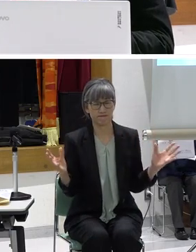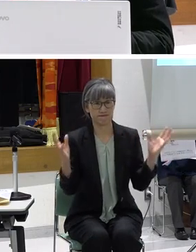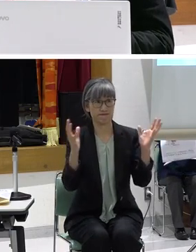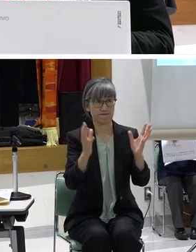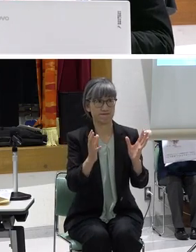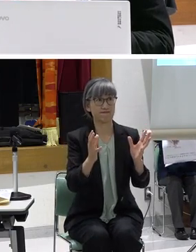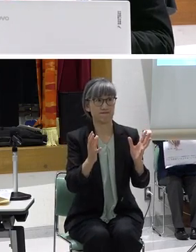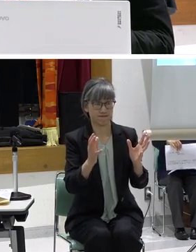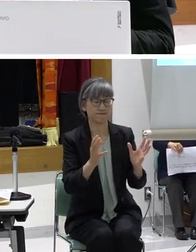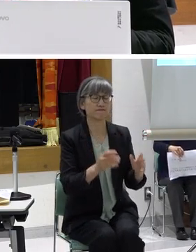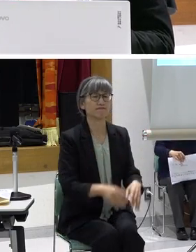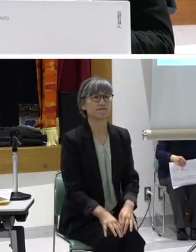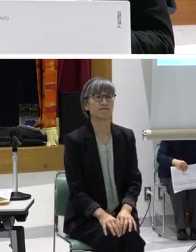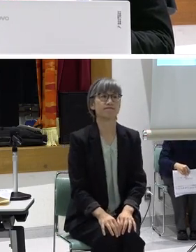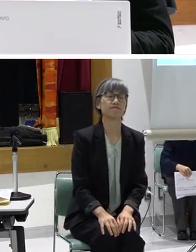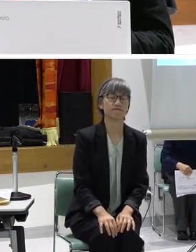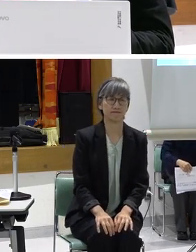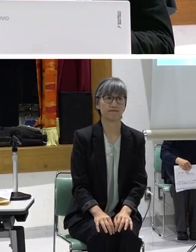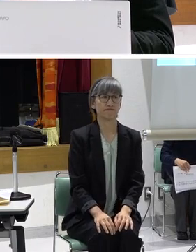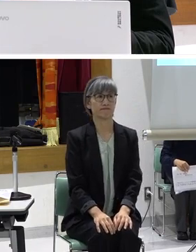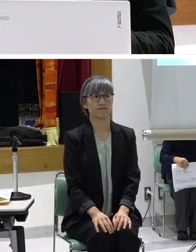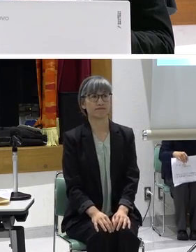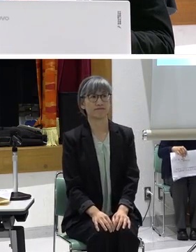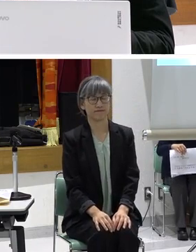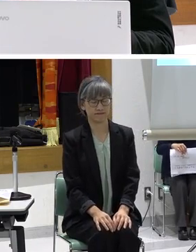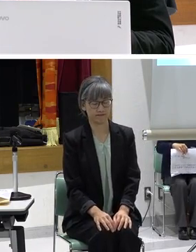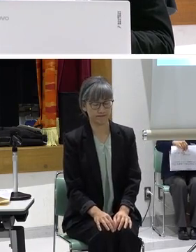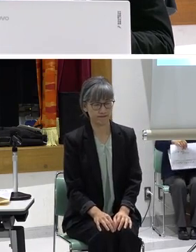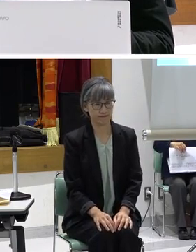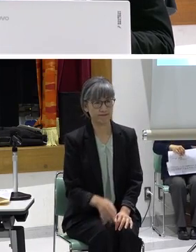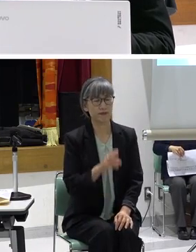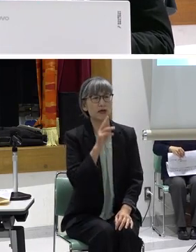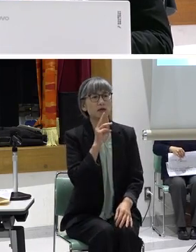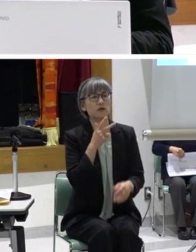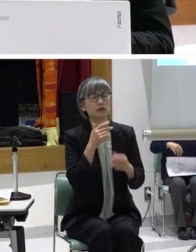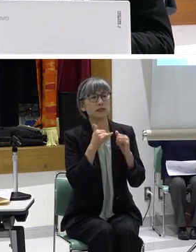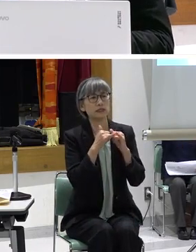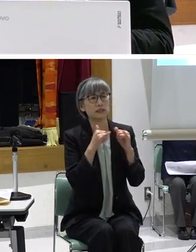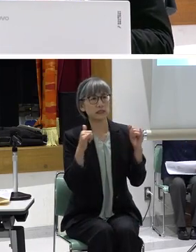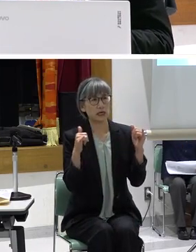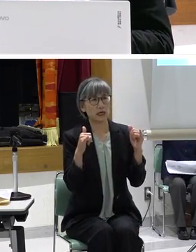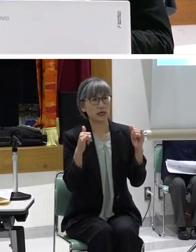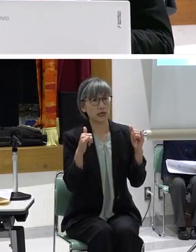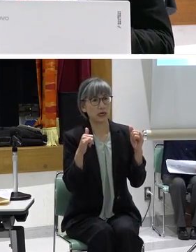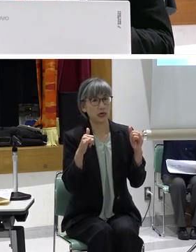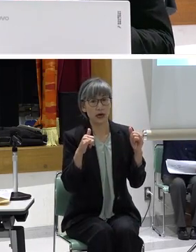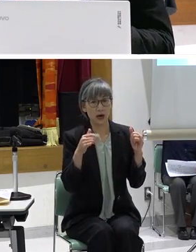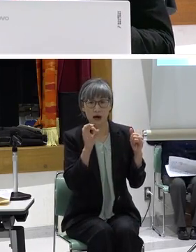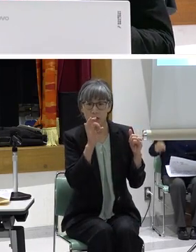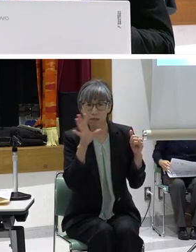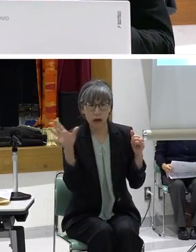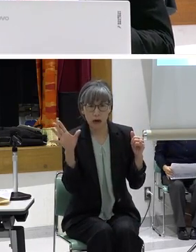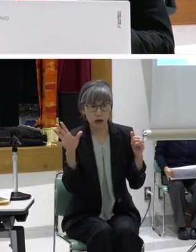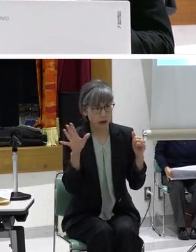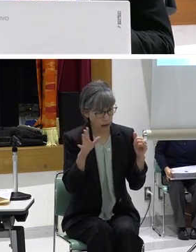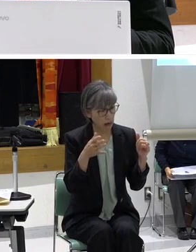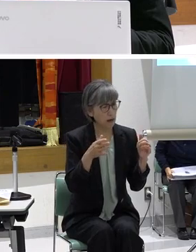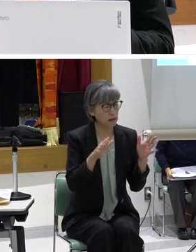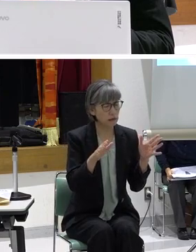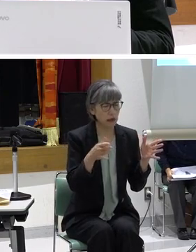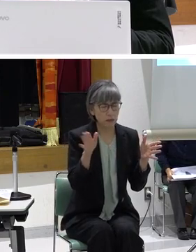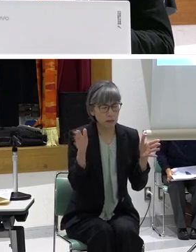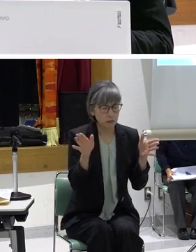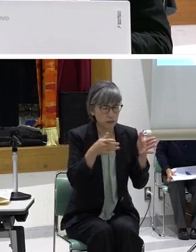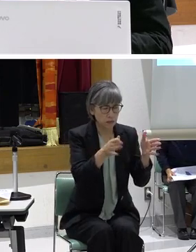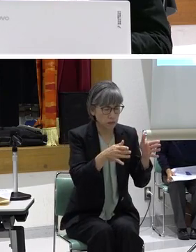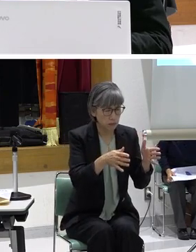でまあもともと当事者抜きで作ったやつを見直すということなので、もうスケジュール的にもう